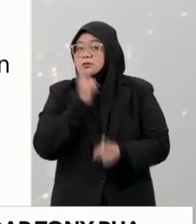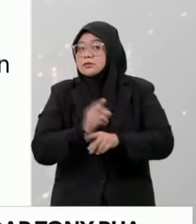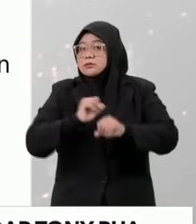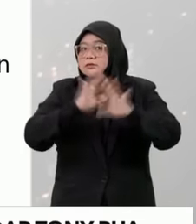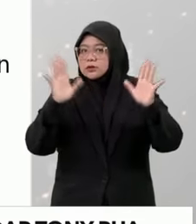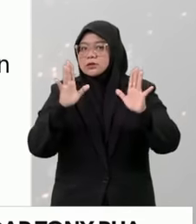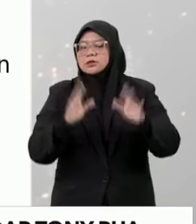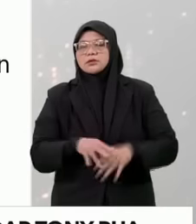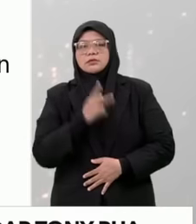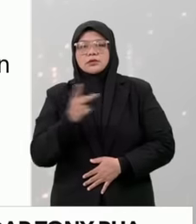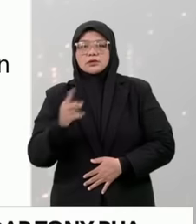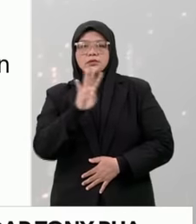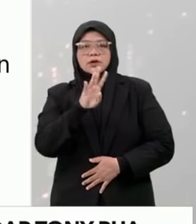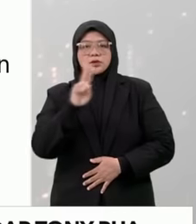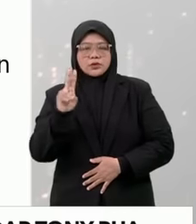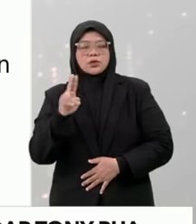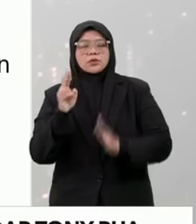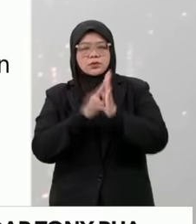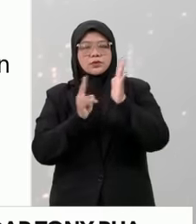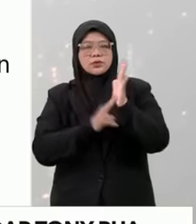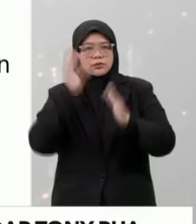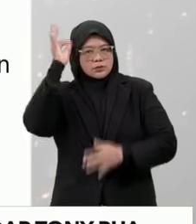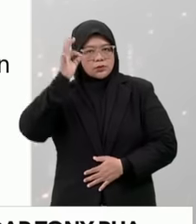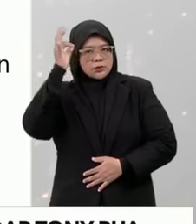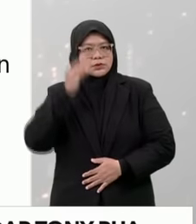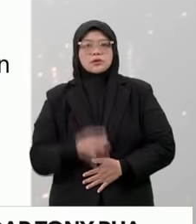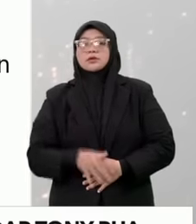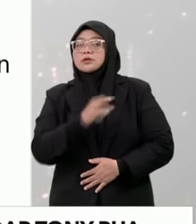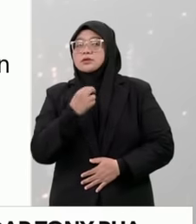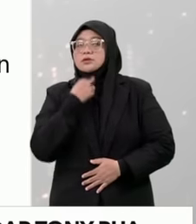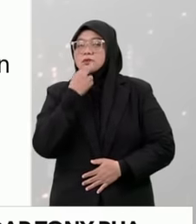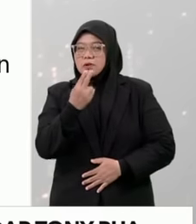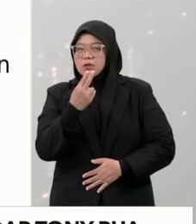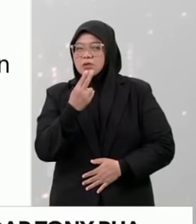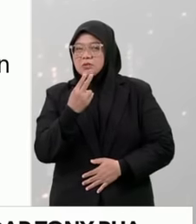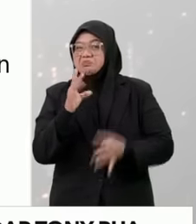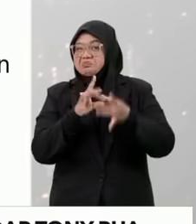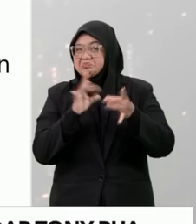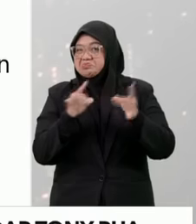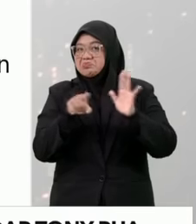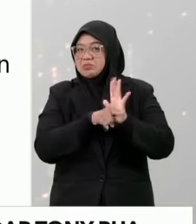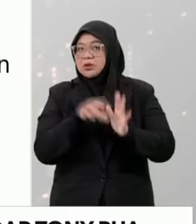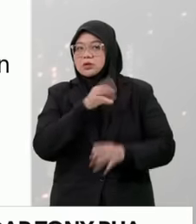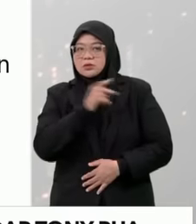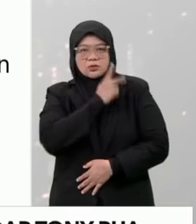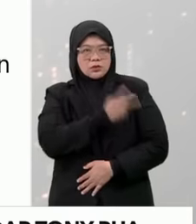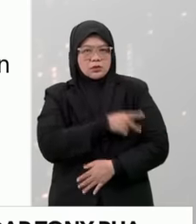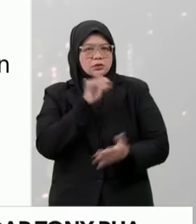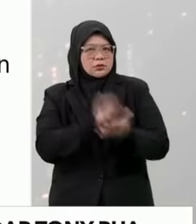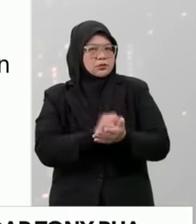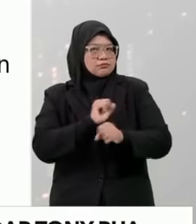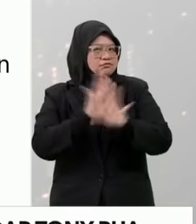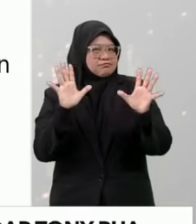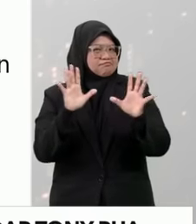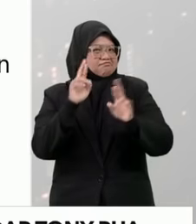diperuntukkan dalam perkara 42 perlembagaan persekutuan sehubungan itu suara-suara Sumbang yang mempertikaikan kuasa ini hakikatnya secara